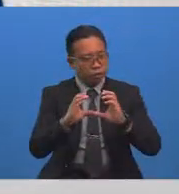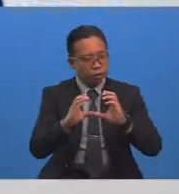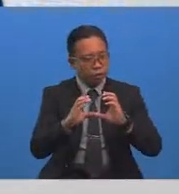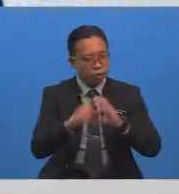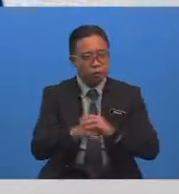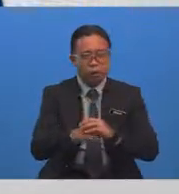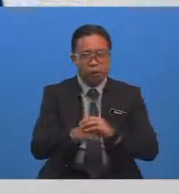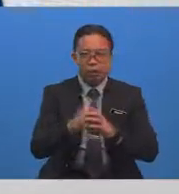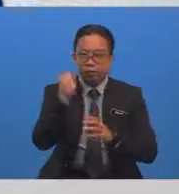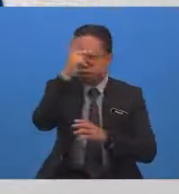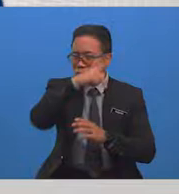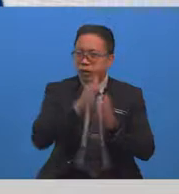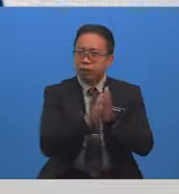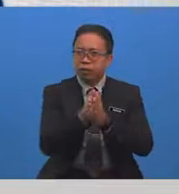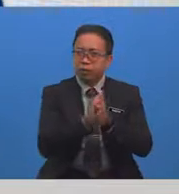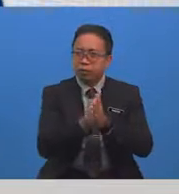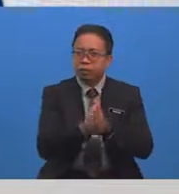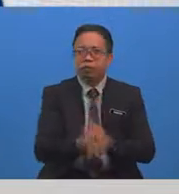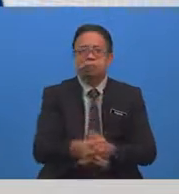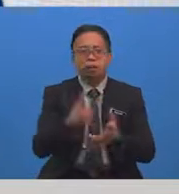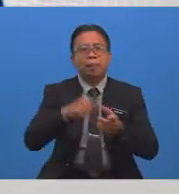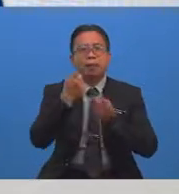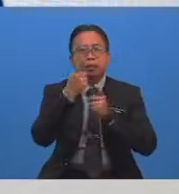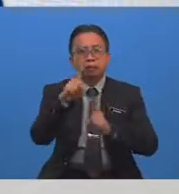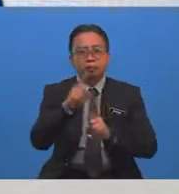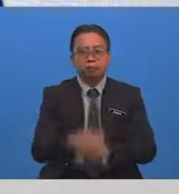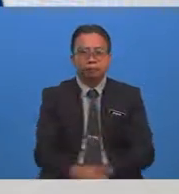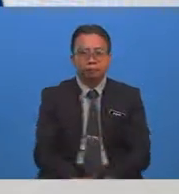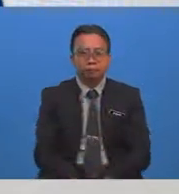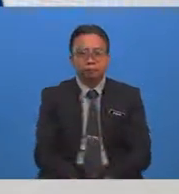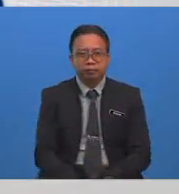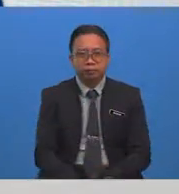rajin Apakah jawaban murid